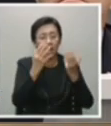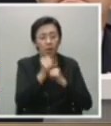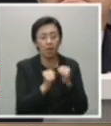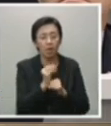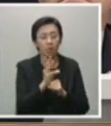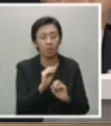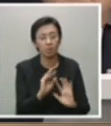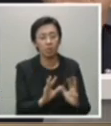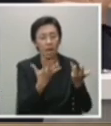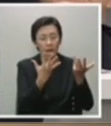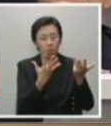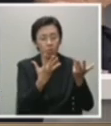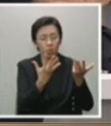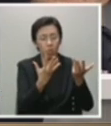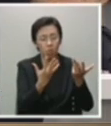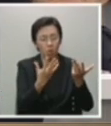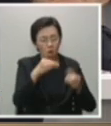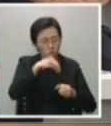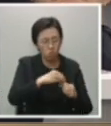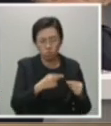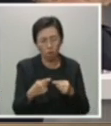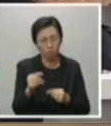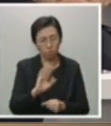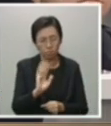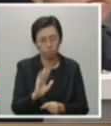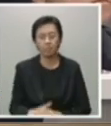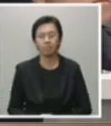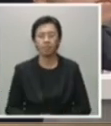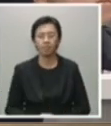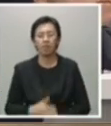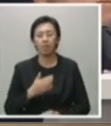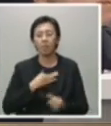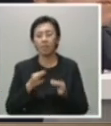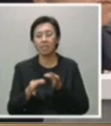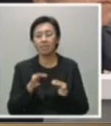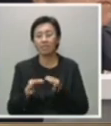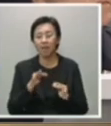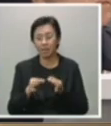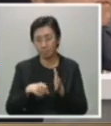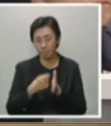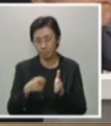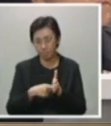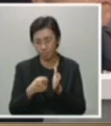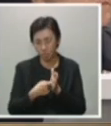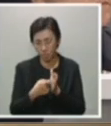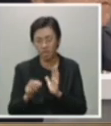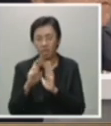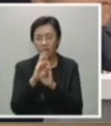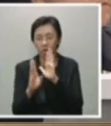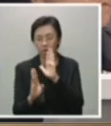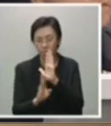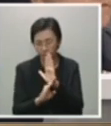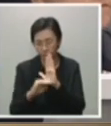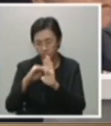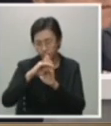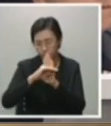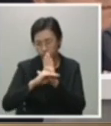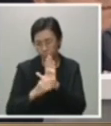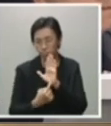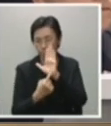เพื่อเป็นเหตุผลประกอบในเรื่องนี้ผมจะขออนุญาตท่านประธานได้ยกระเบียบต่างๆที่เกี่ยวข้องขึ้น